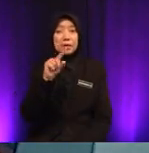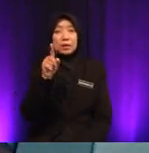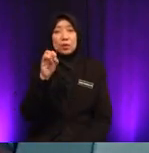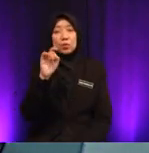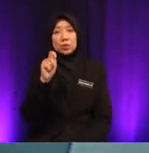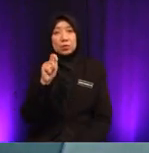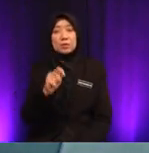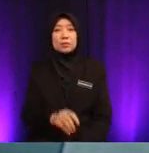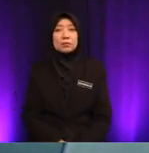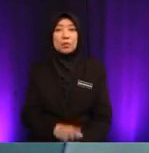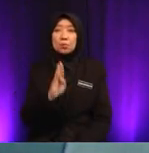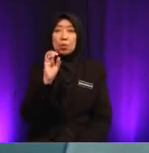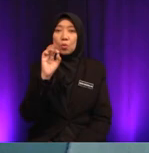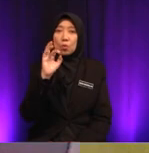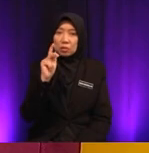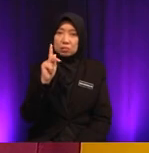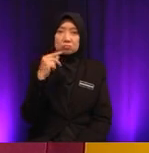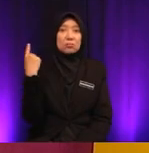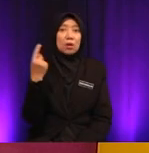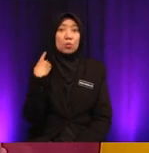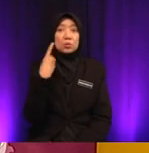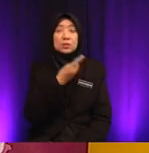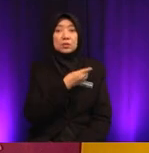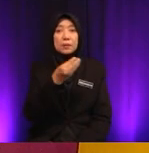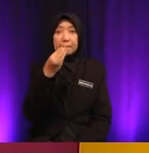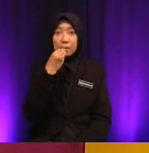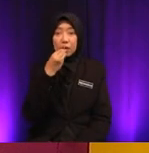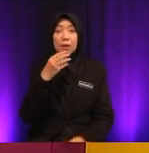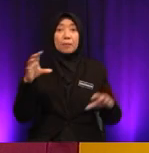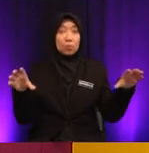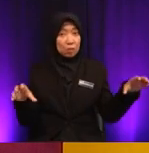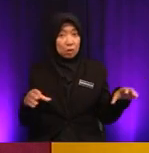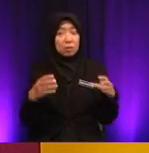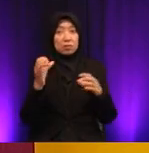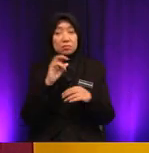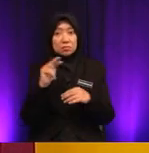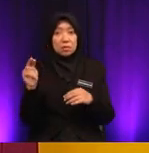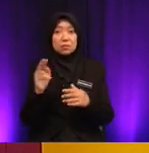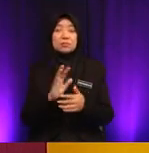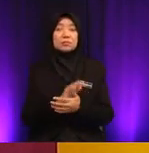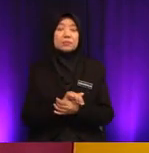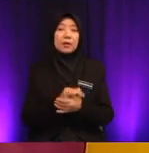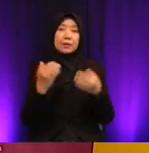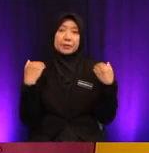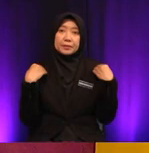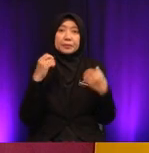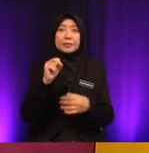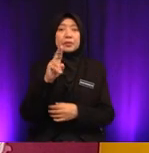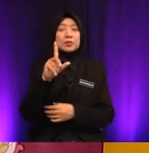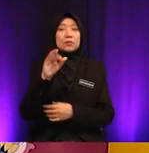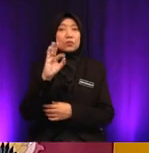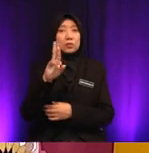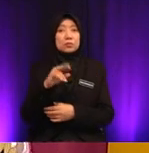ini yang selalu kita makan juga dan kita ada Salva dayaksida atau dioksida